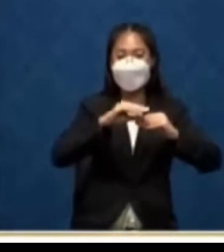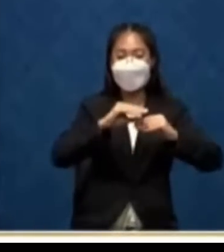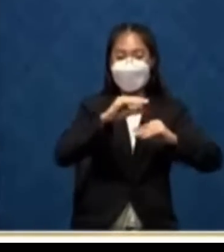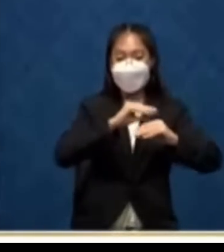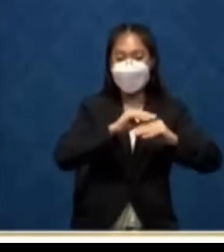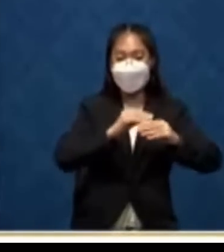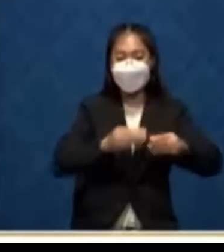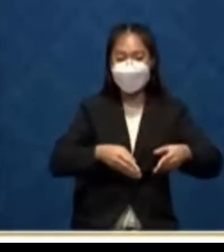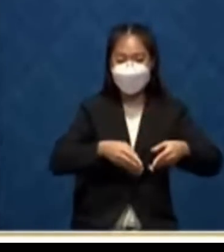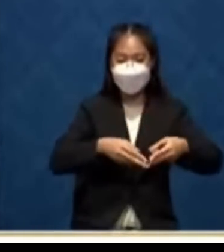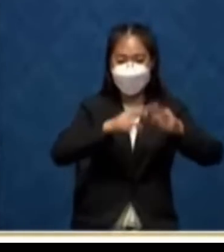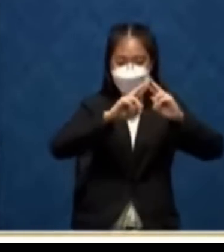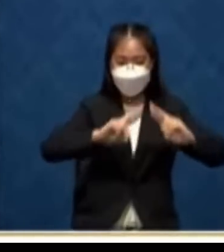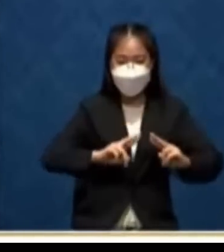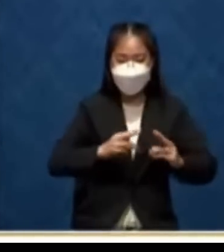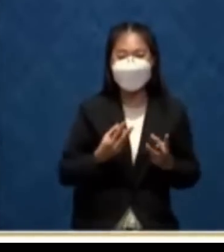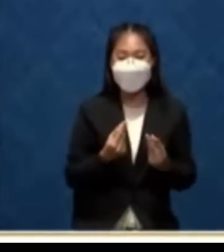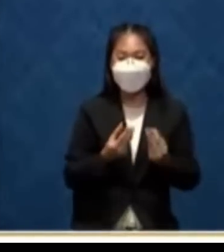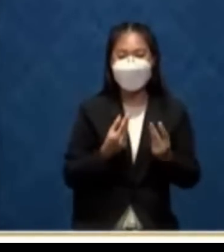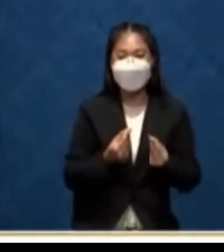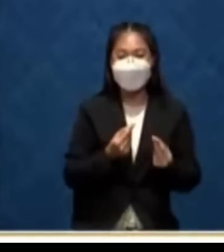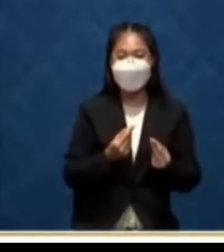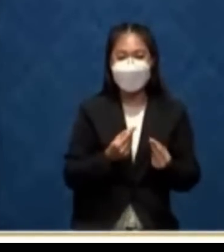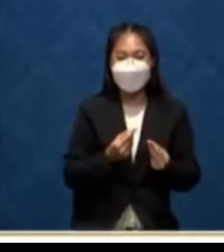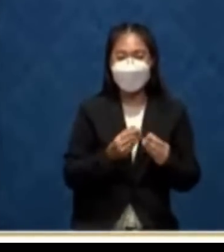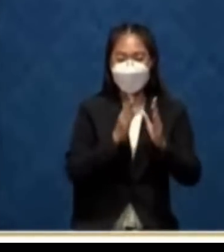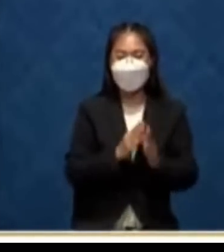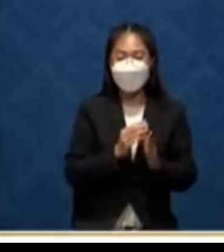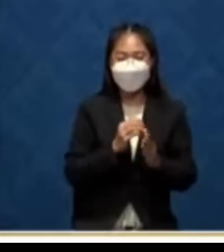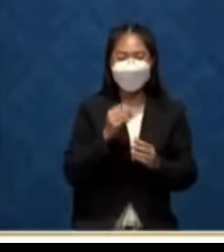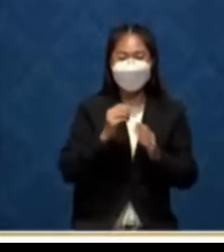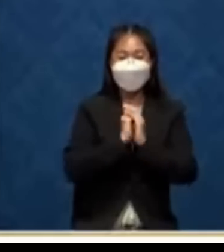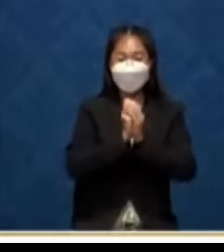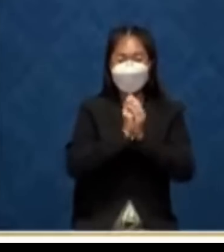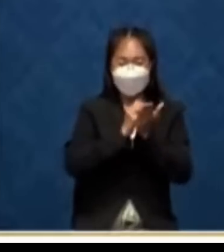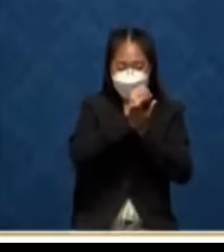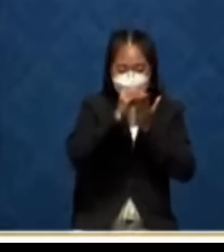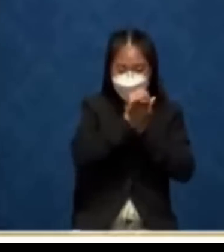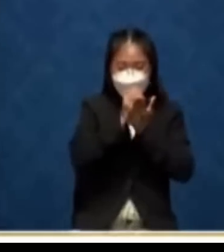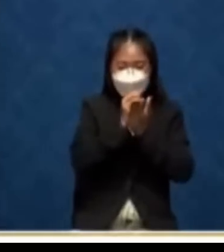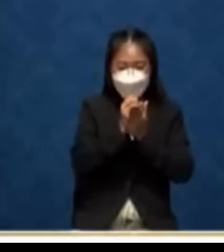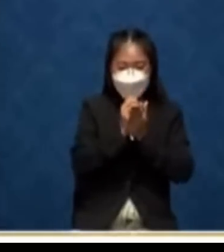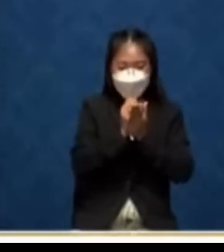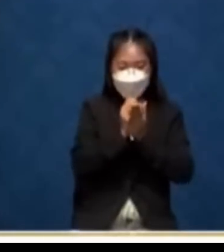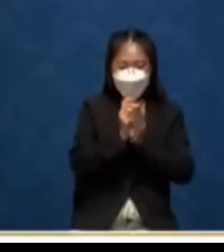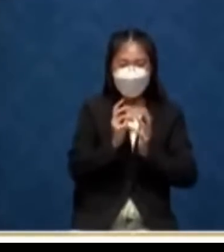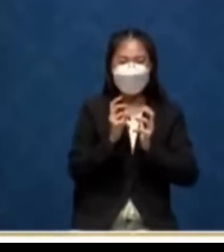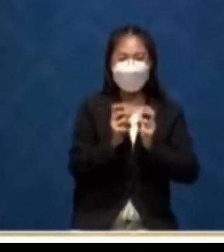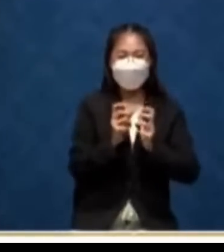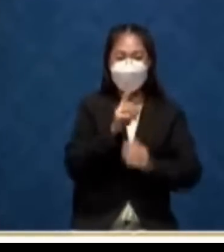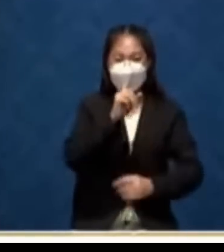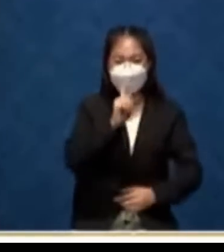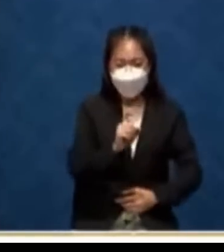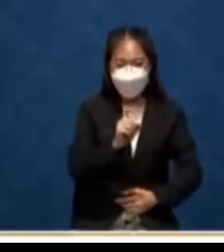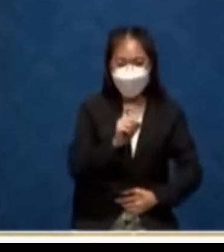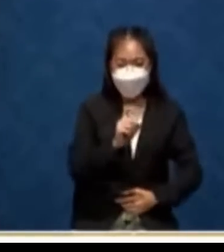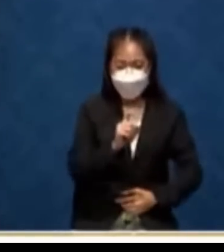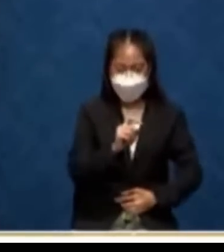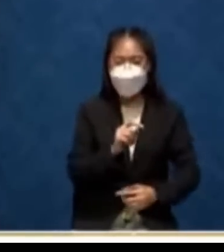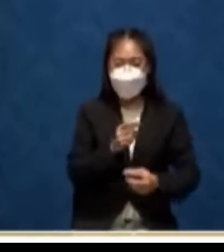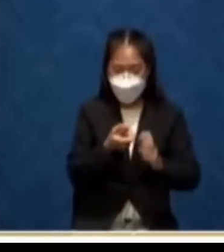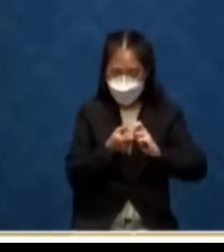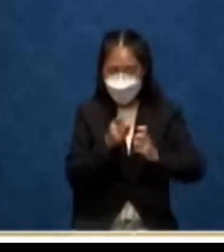ที่มีคนจีนไปเสพยาจนช็อกตายกับเขาปรากฏว่าพอเกิดเรื่องขึ้นจางเจียนฟู่คน